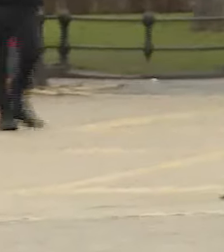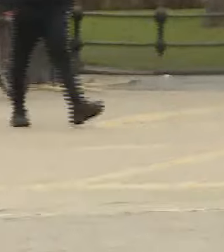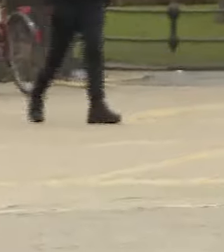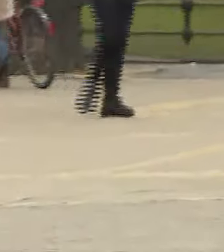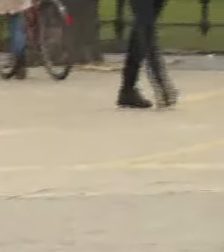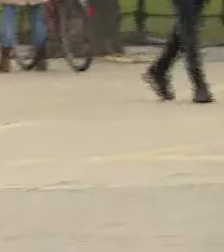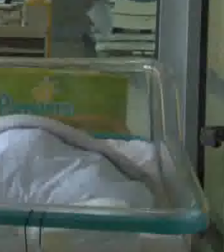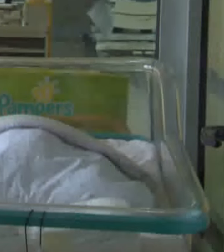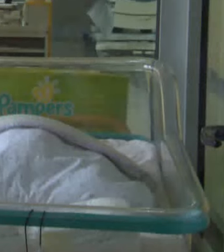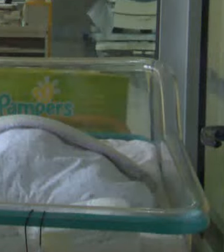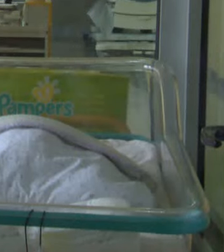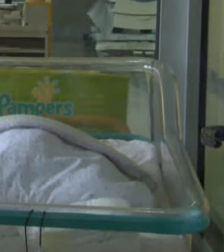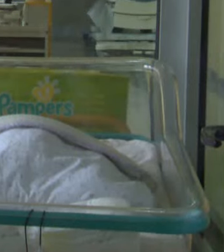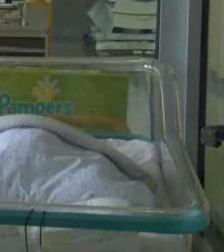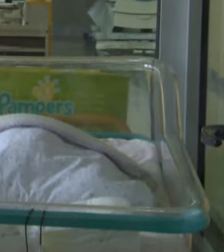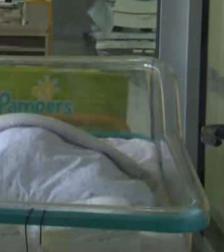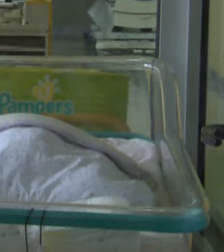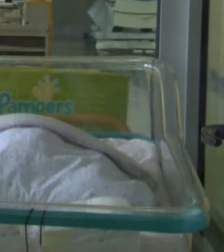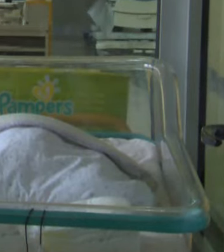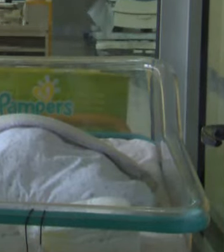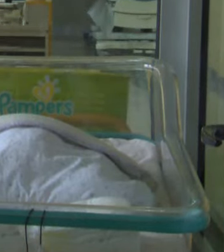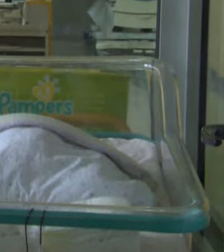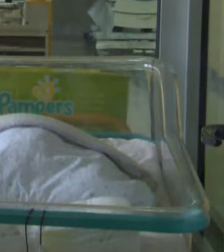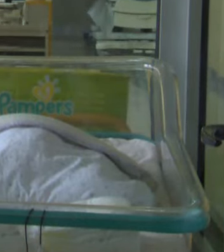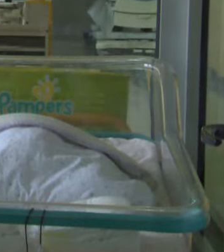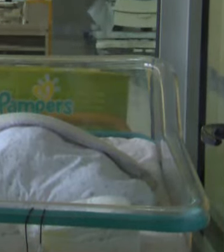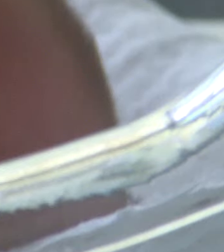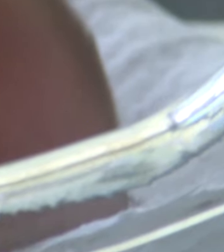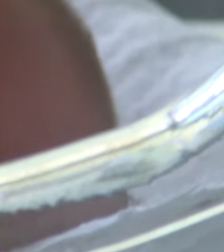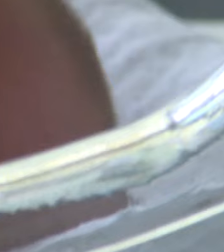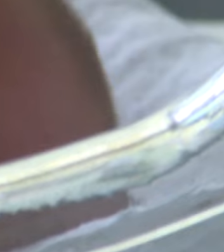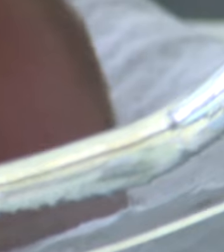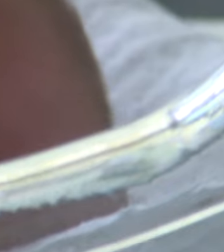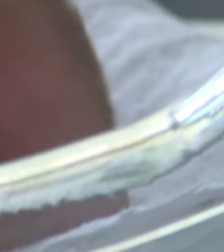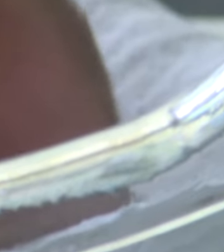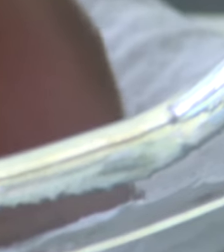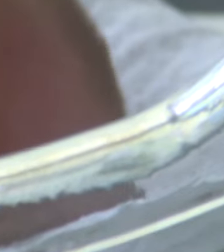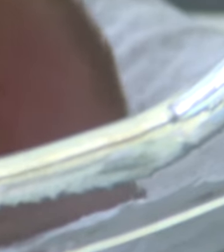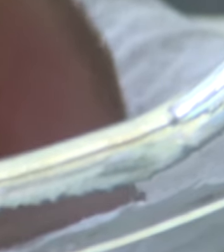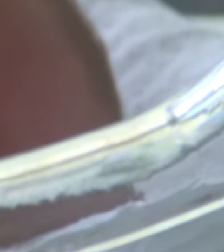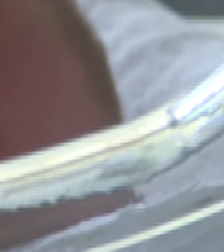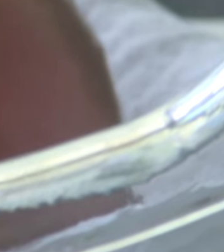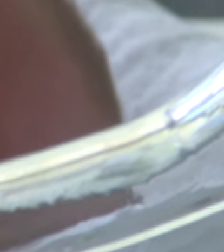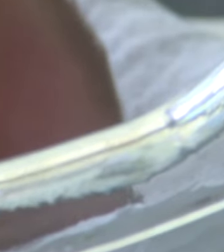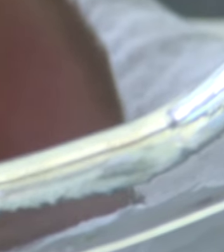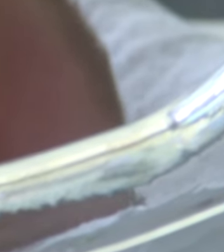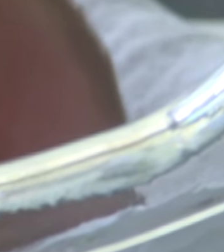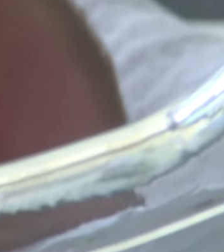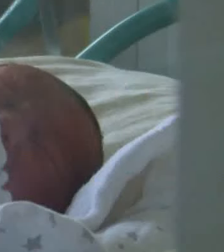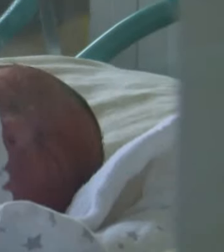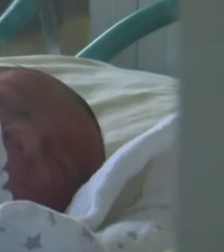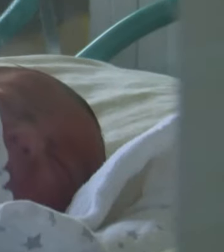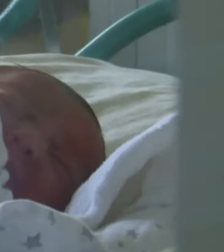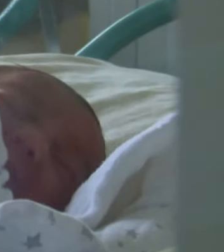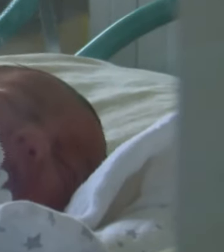eurót, mondta Vučić. A szerb elnök a családtámogatásra is kitért. Eddig 378 ezer dinárt különítettünk el